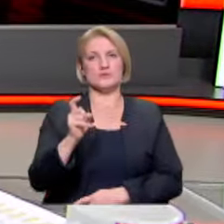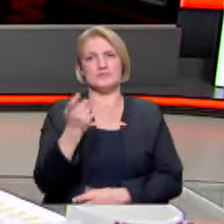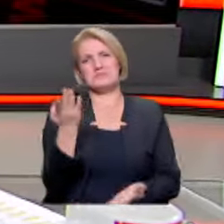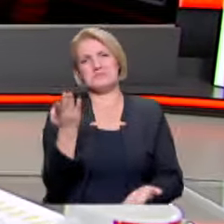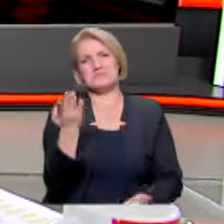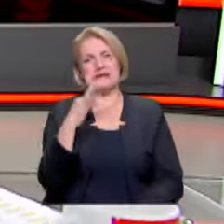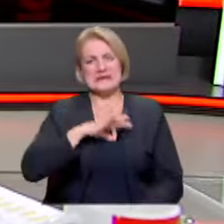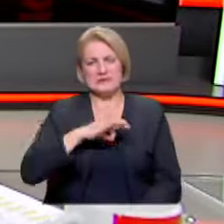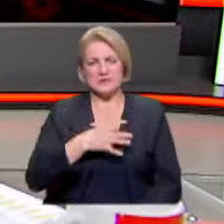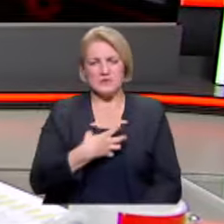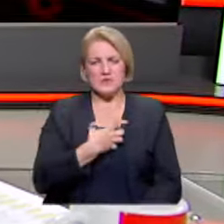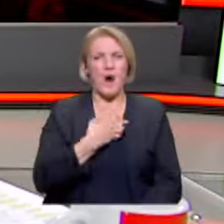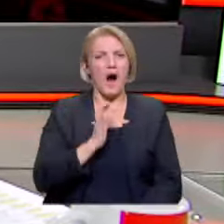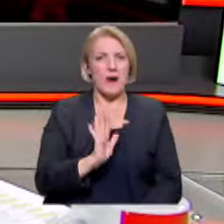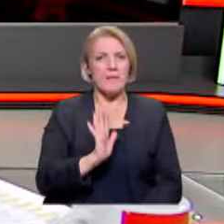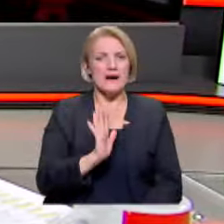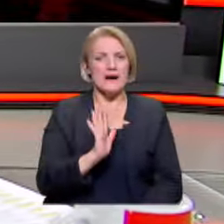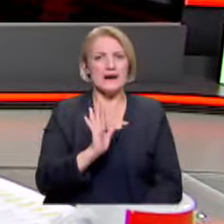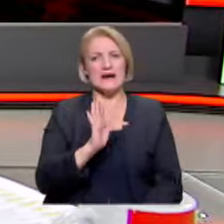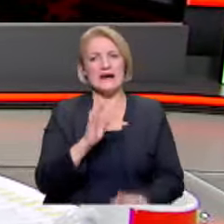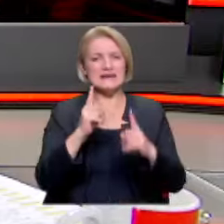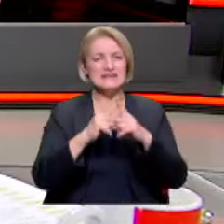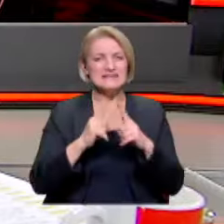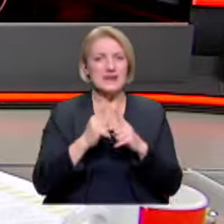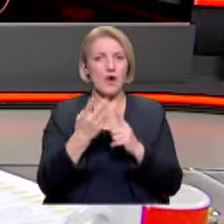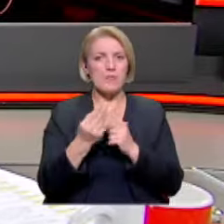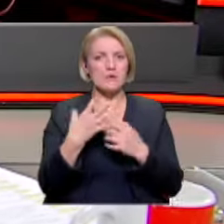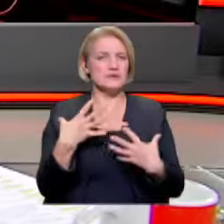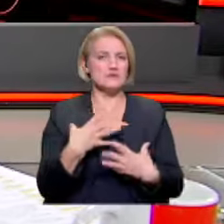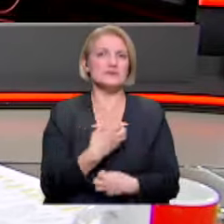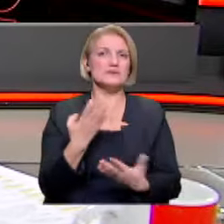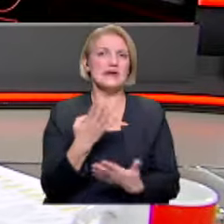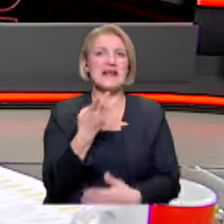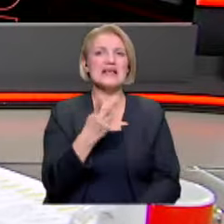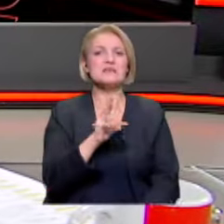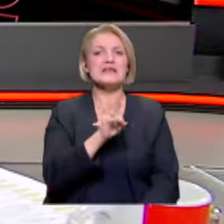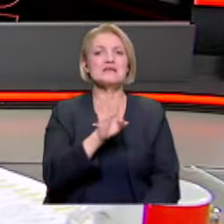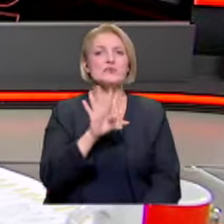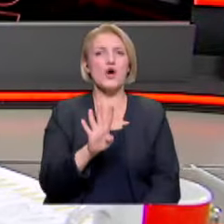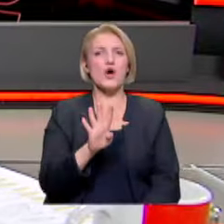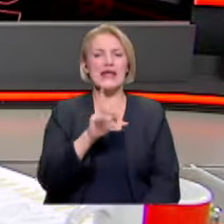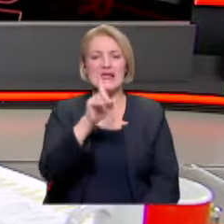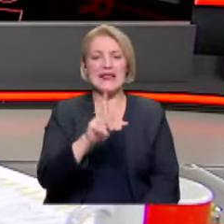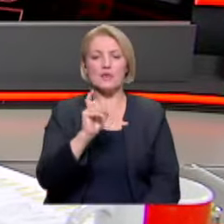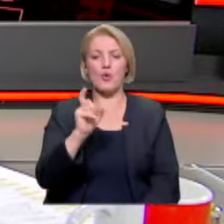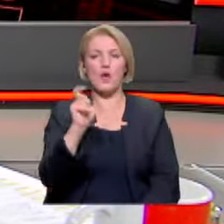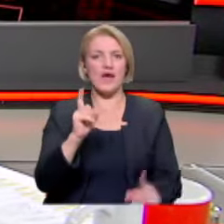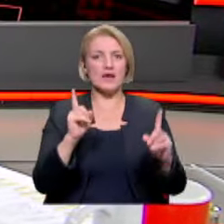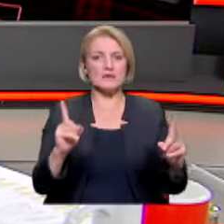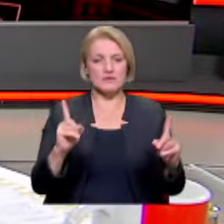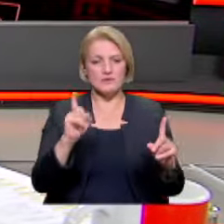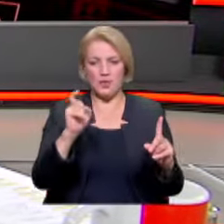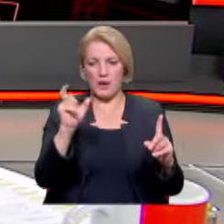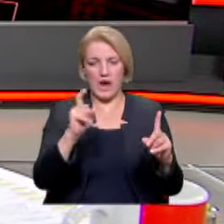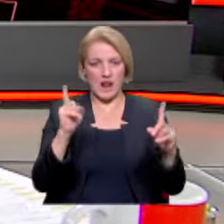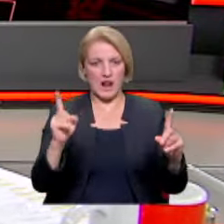iç sızlatıyor ama rakam olmasa ayrıca can sıkıcı. 2024'ün ilk 9 ayında